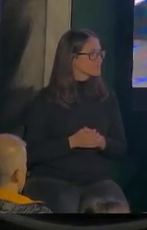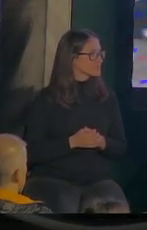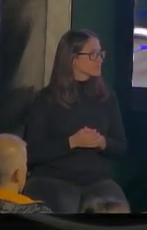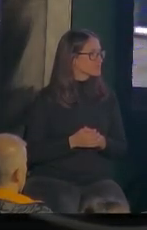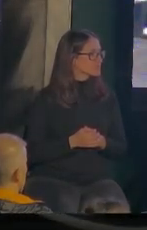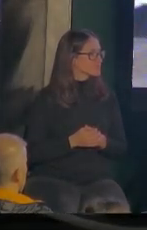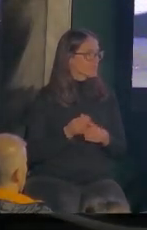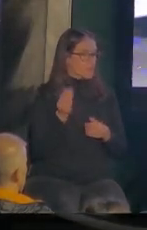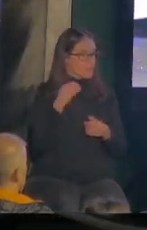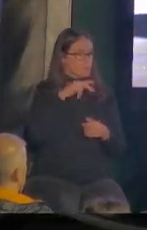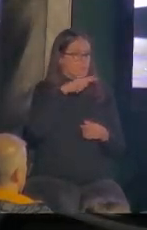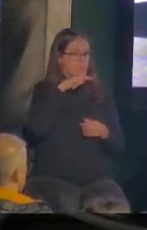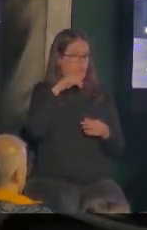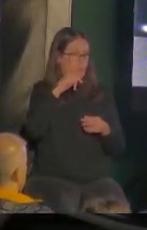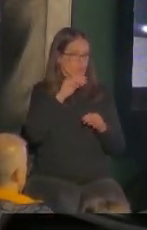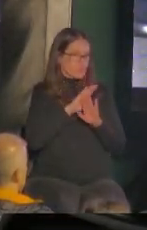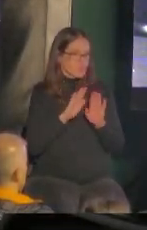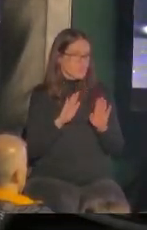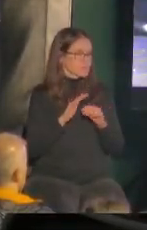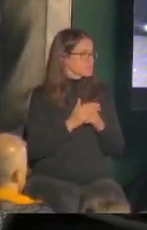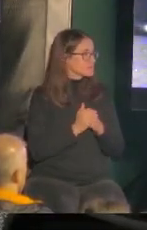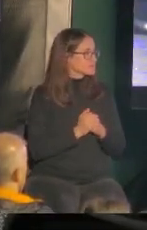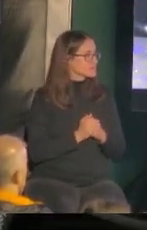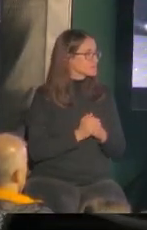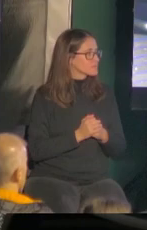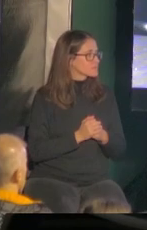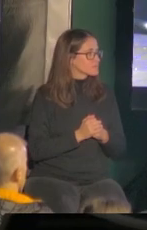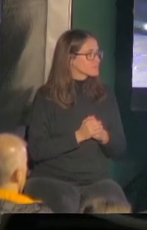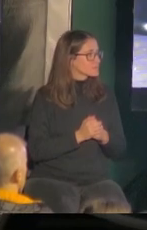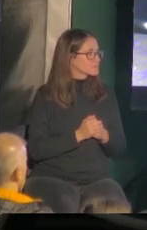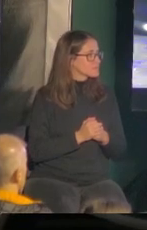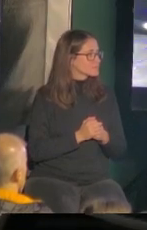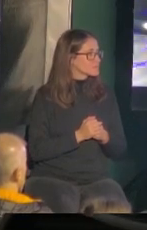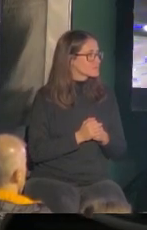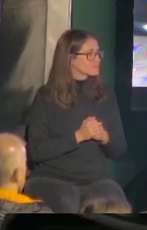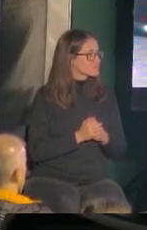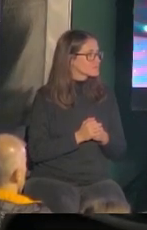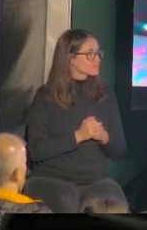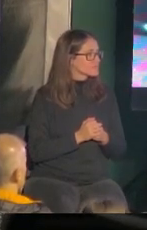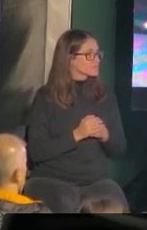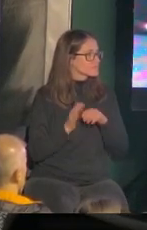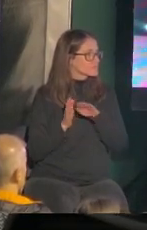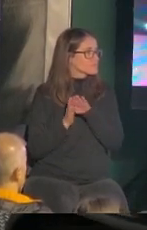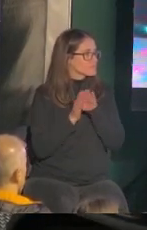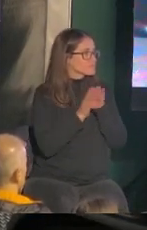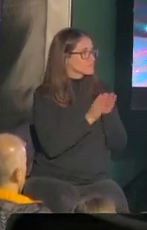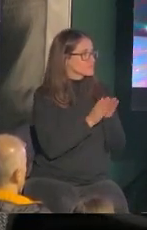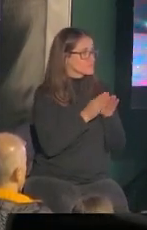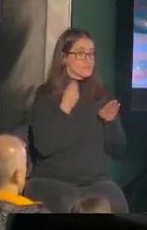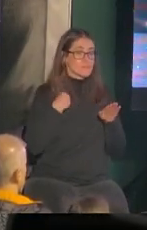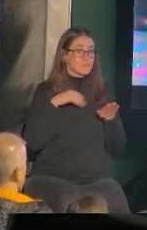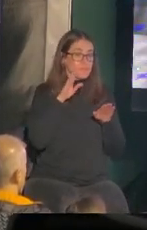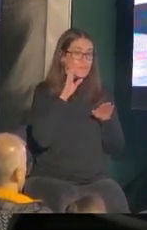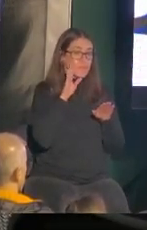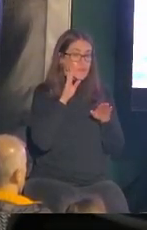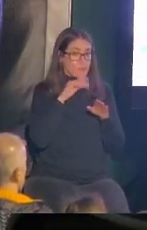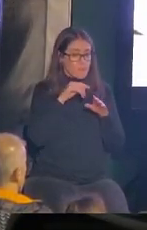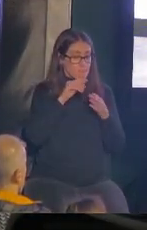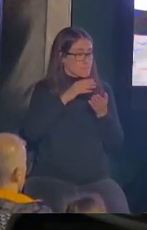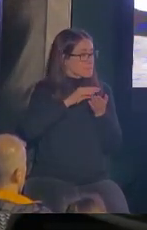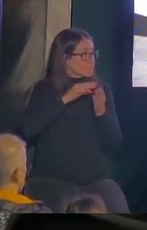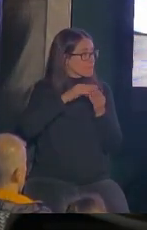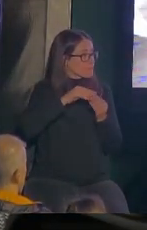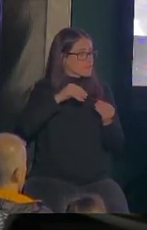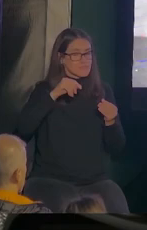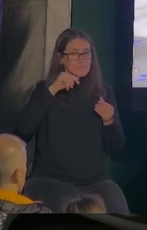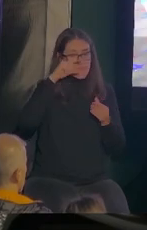sucre i ja està. Vale. I llavors hi afegim la pasta que us he explicat. I